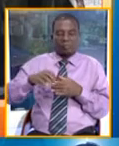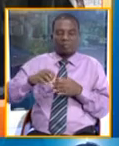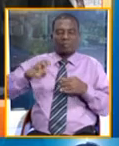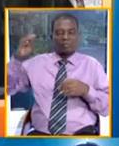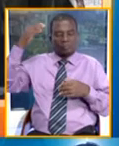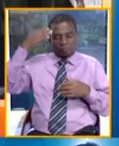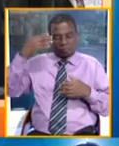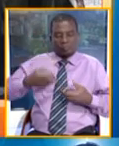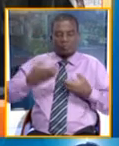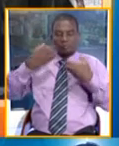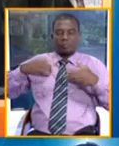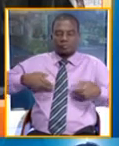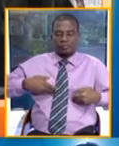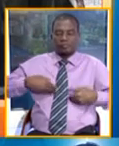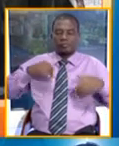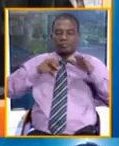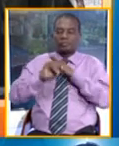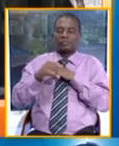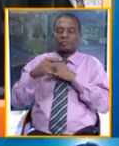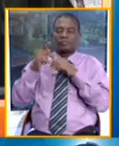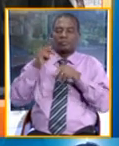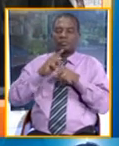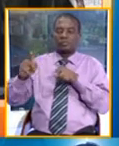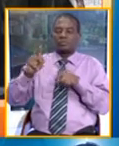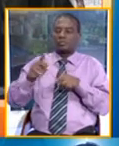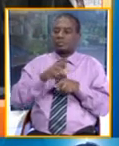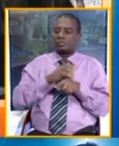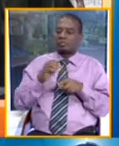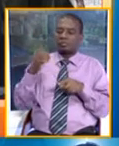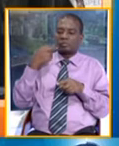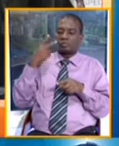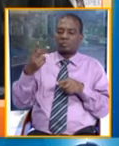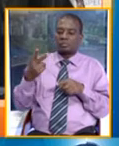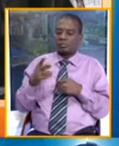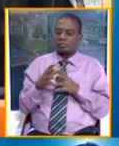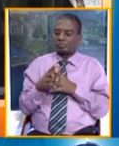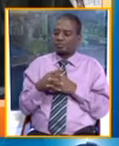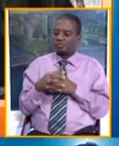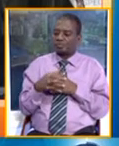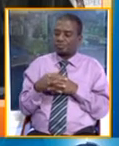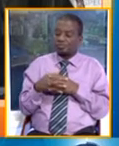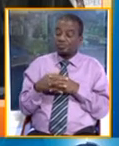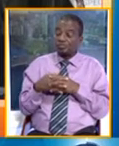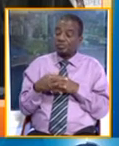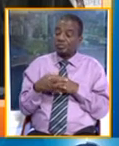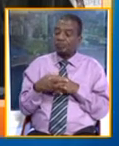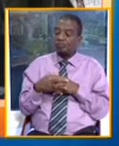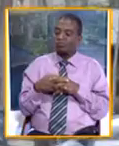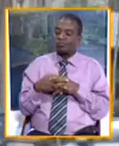de la Jeunesse, de l'Insertion professionnelle et du Service civique. Les explications de Franck Quadio.